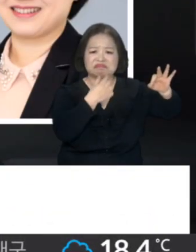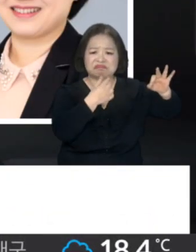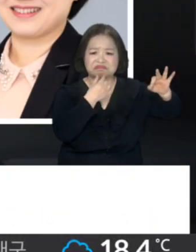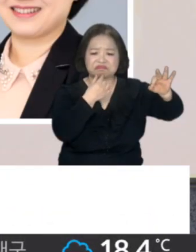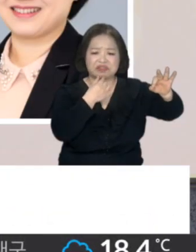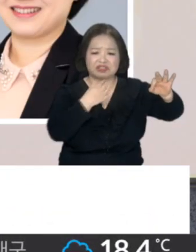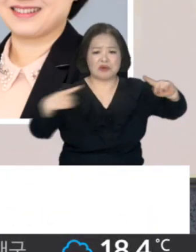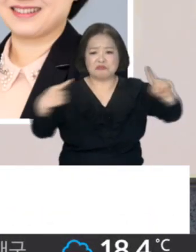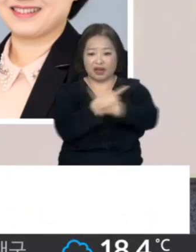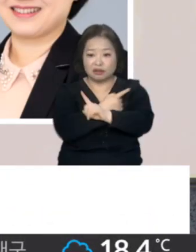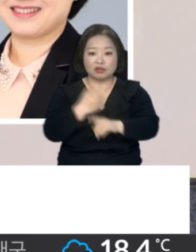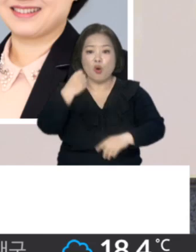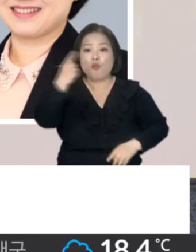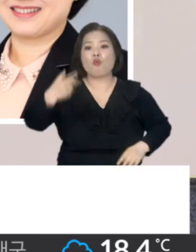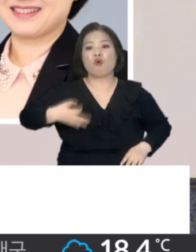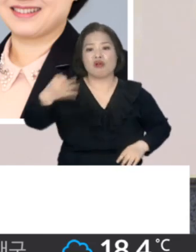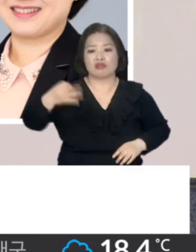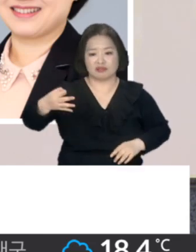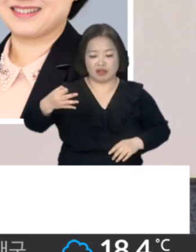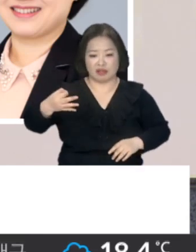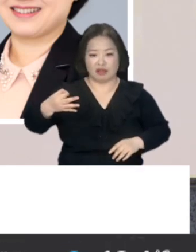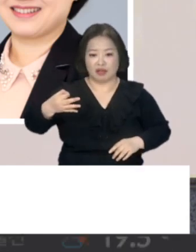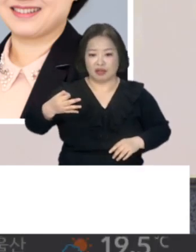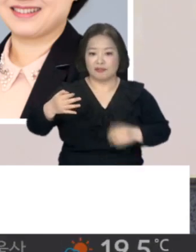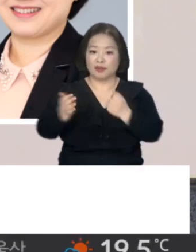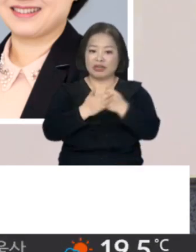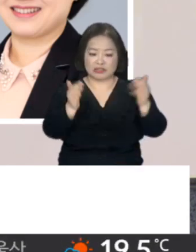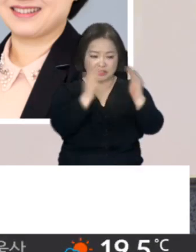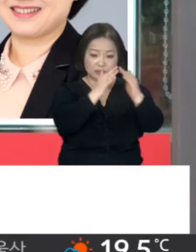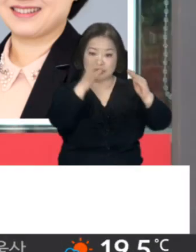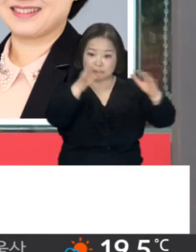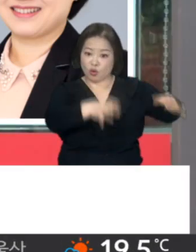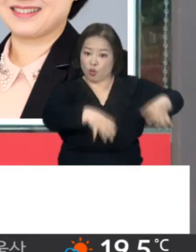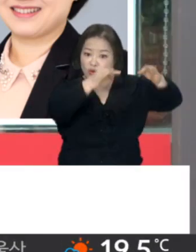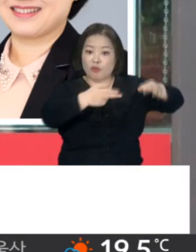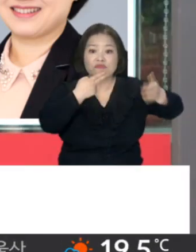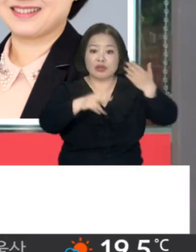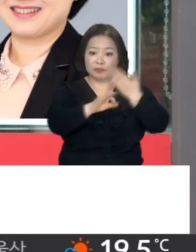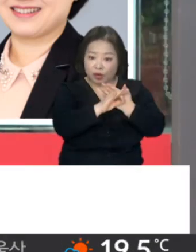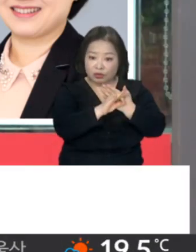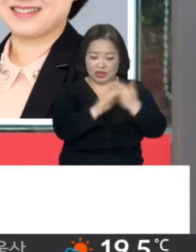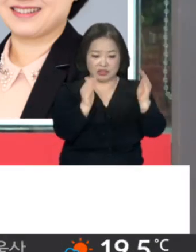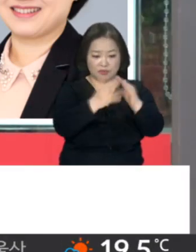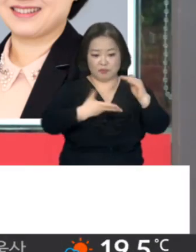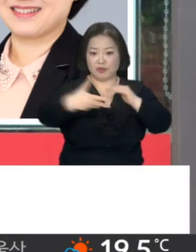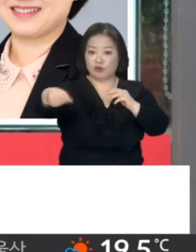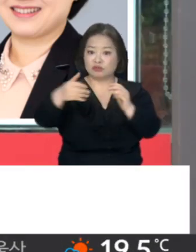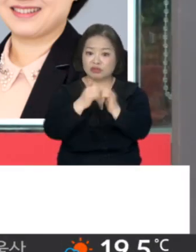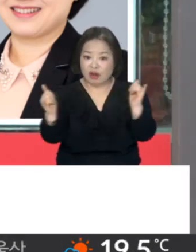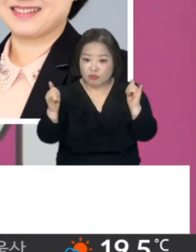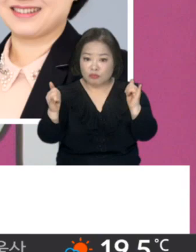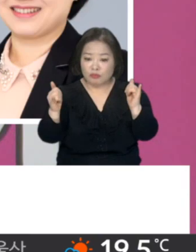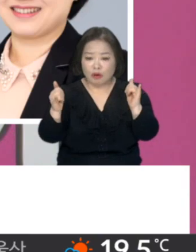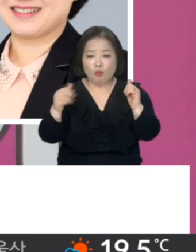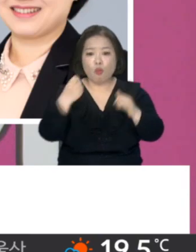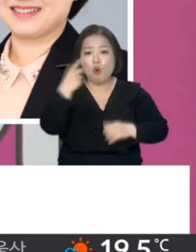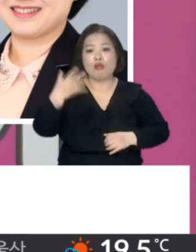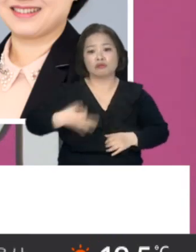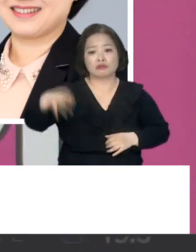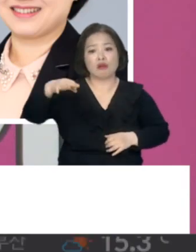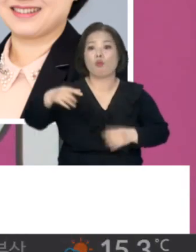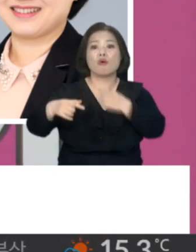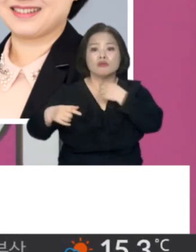선택하거나 이런 경우도 있을 수 있고요 집값이 오르지 않게 되면 임대인의 입장에서도 월세를 놓는게 유리하지아요